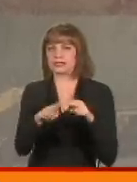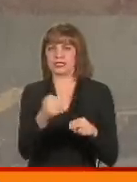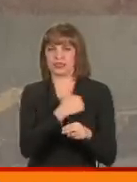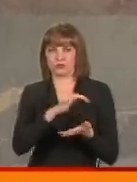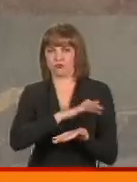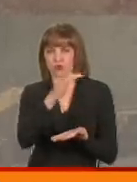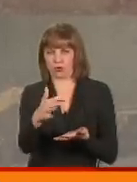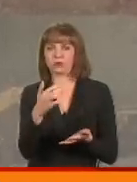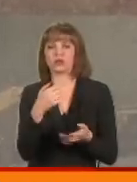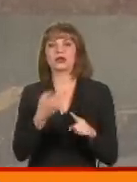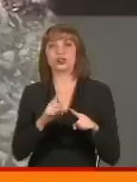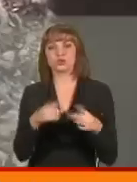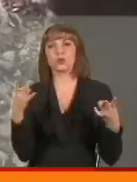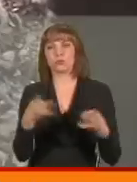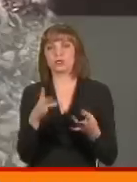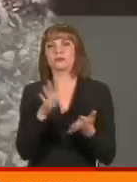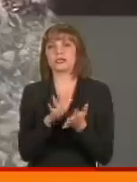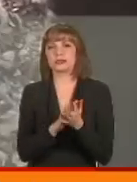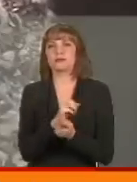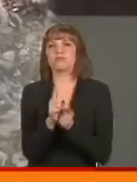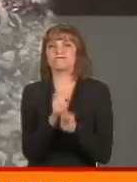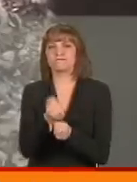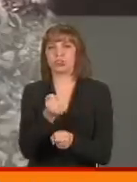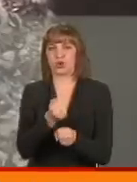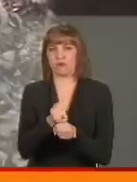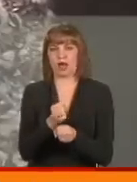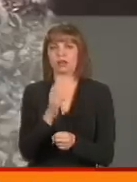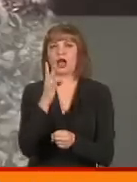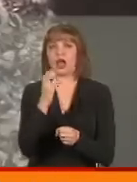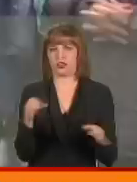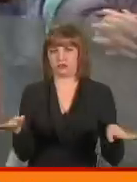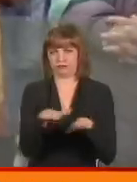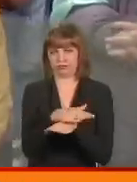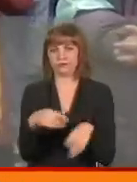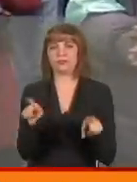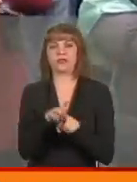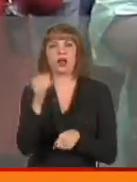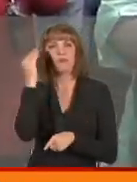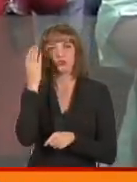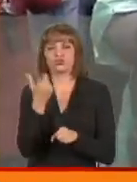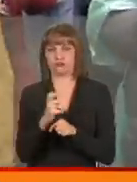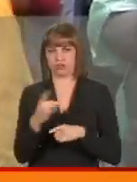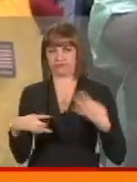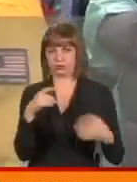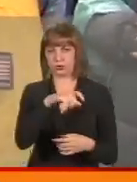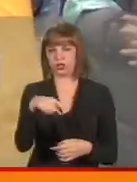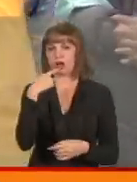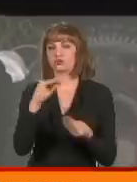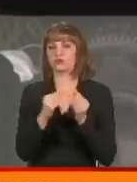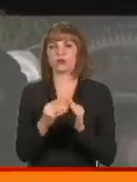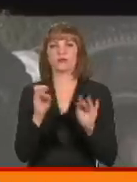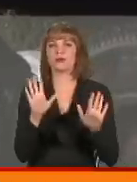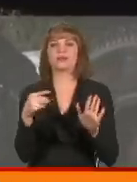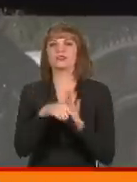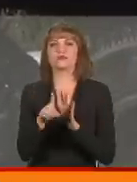цей полігон зник. Для цього потрібно сміття переробляти, а не захоронювати. Та така позиція ще дужче дратує людей. Кажуть, проблема не лише